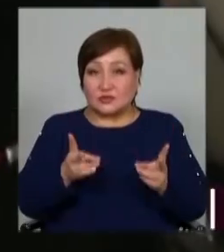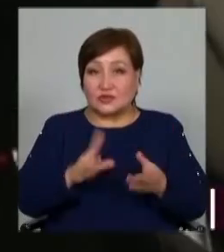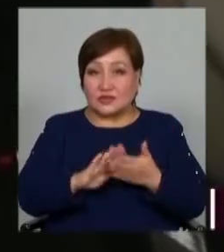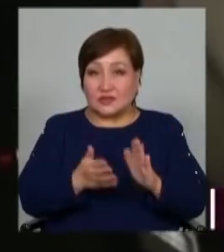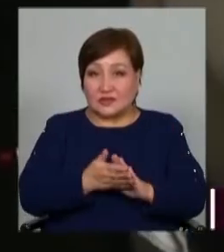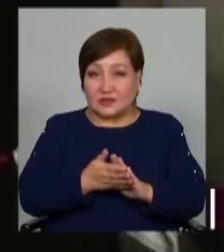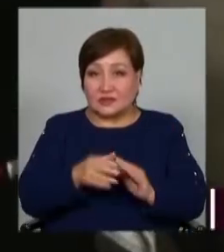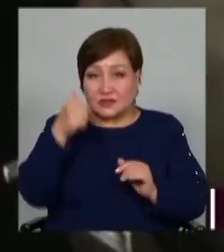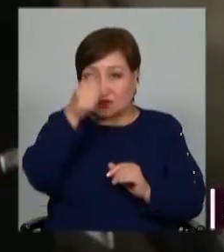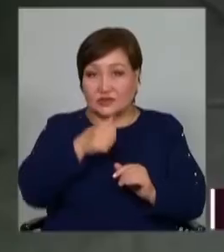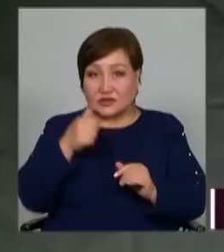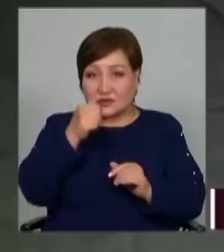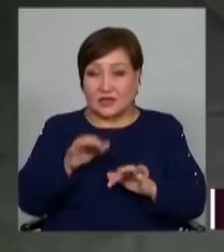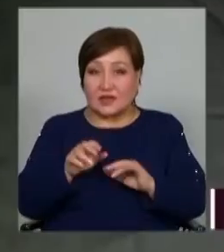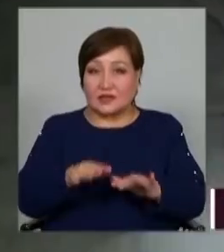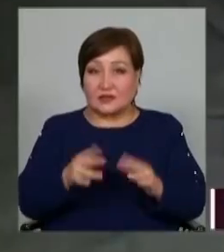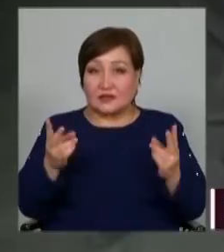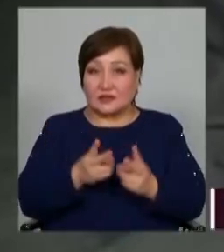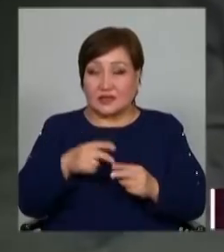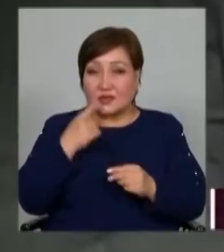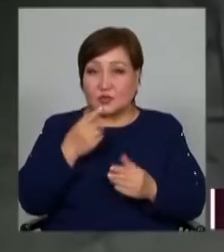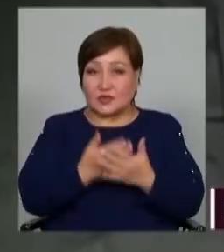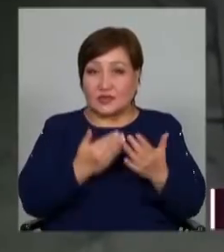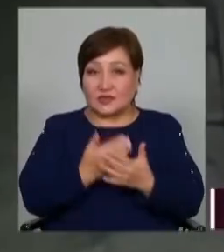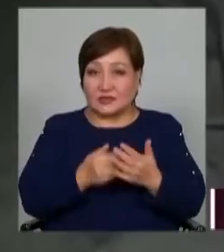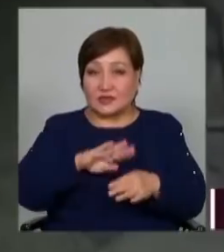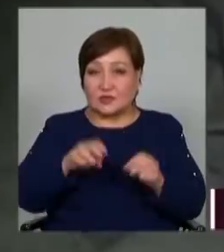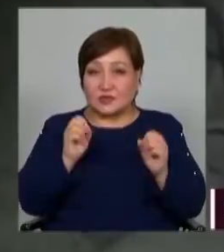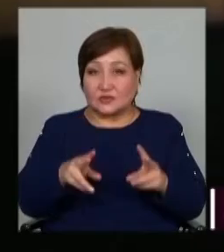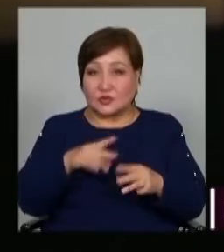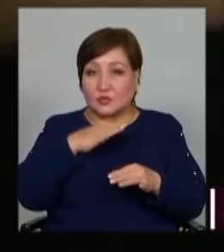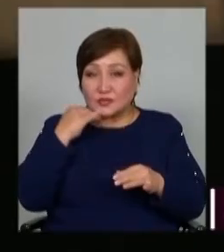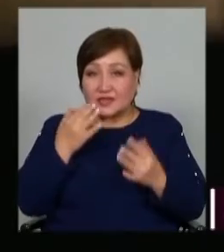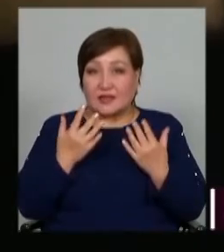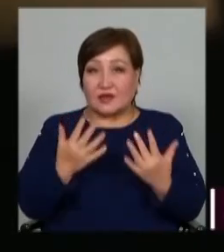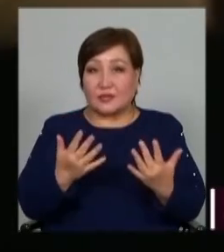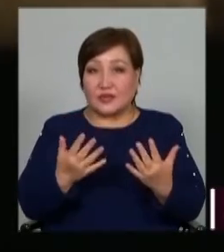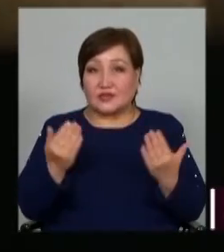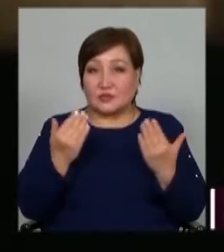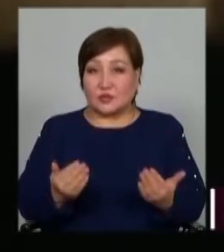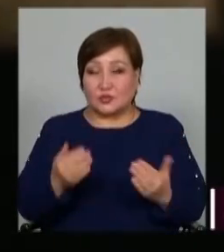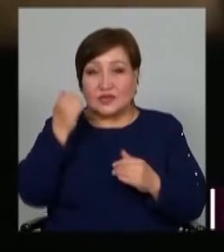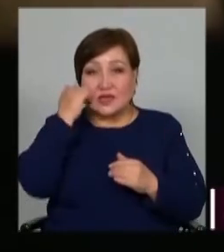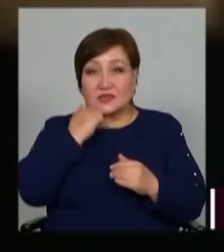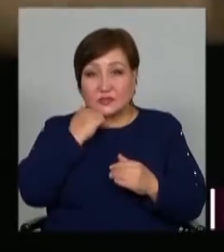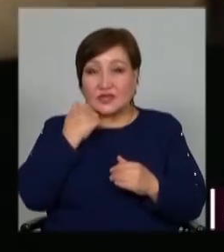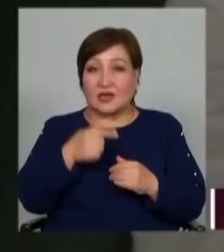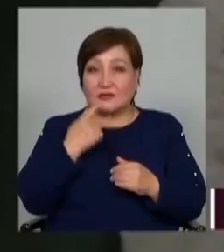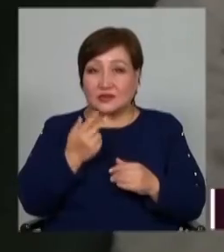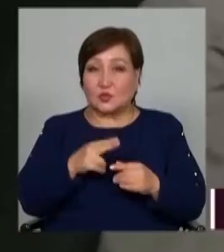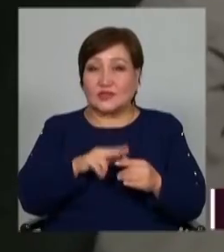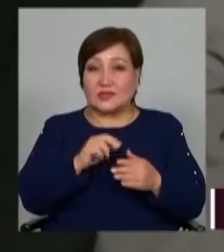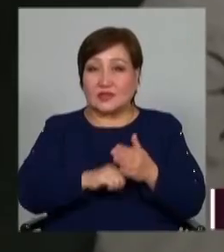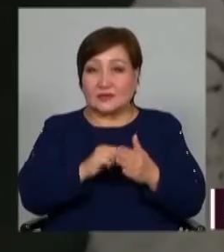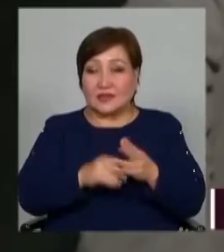етуге кеңес берді. Ол өнеркәсіптік қауіпсіздіктің көптеген талабы мен нұсқаулықтар бүгінде ескіріп қалғанын айтты. Соның салдарынан апаттар